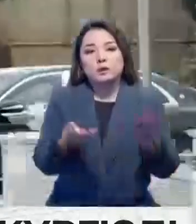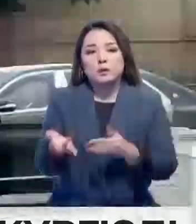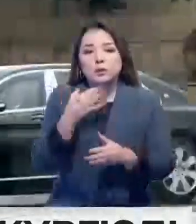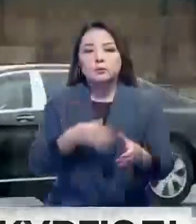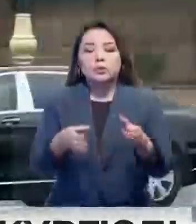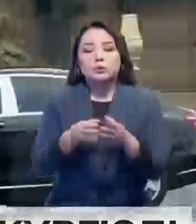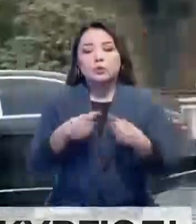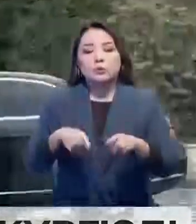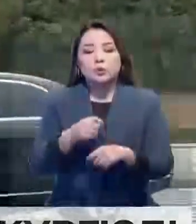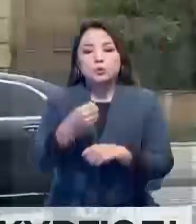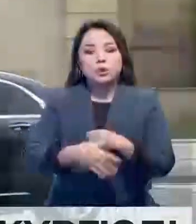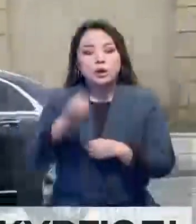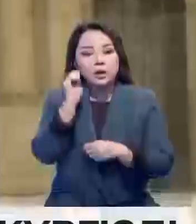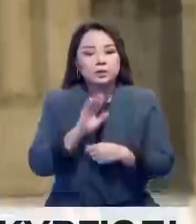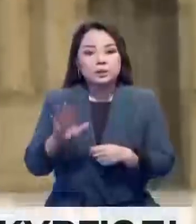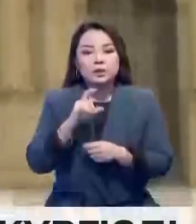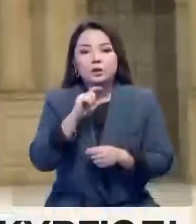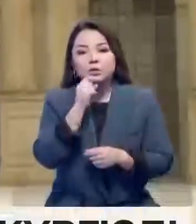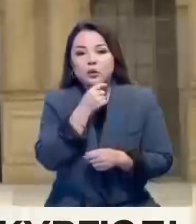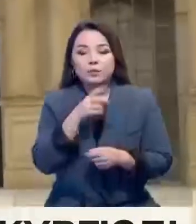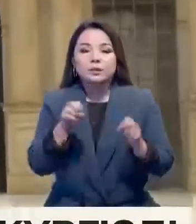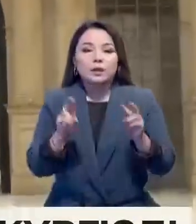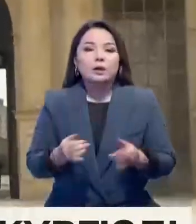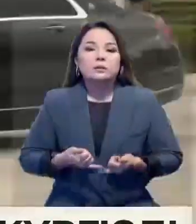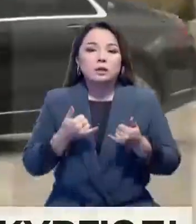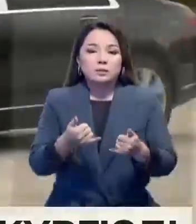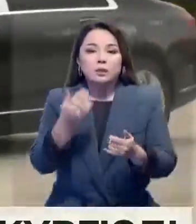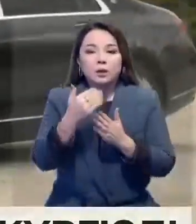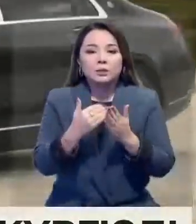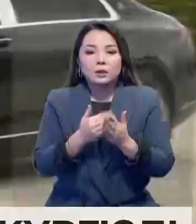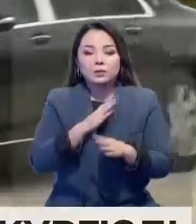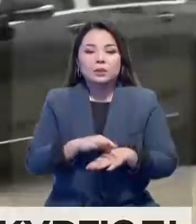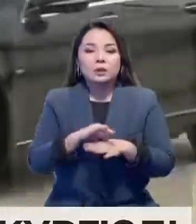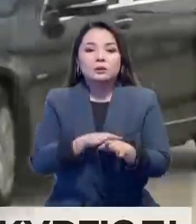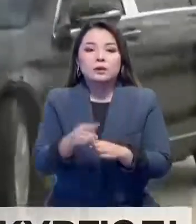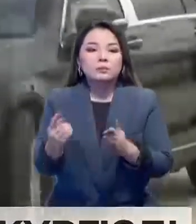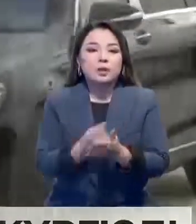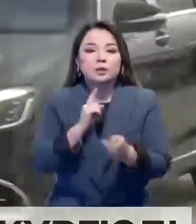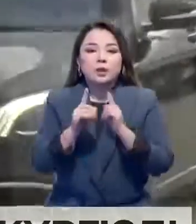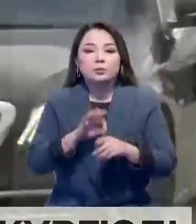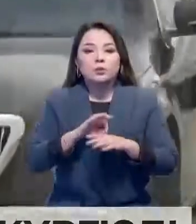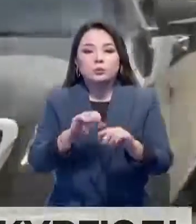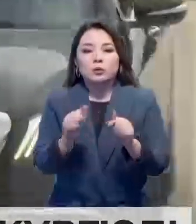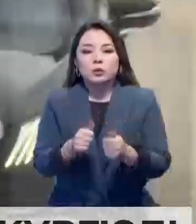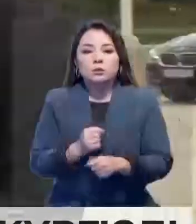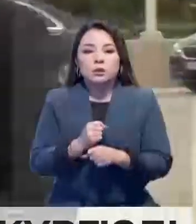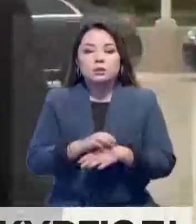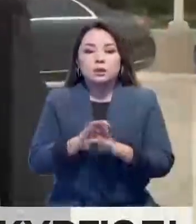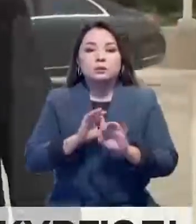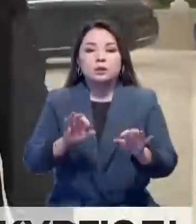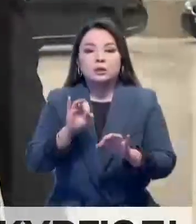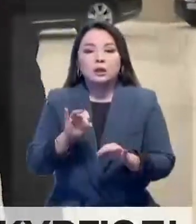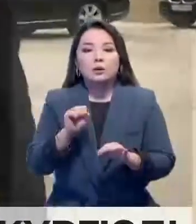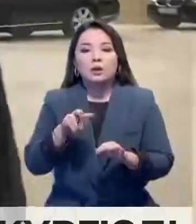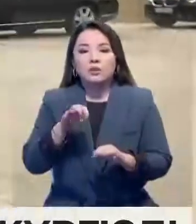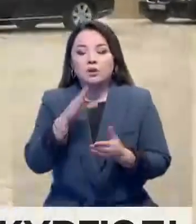Біріккен ұлттар ұйымының Орталық Азия елдері экономикаларына арналған арнайы бағдарламасының алғашқы саммитін ұйымдастырғаны үшін